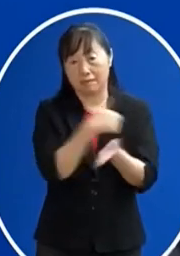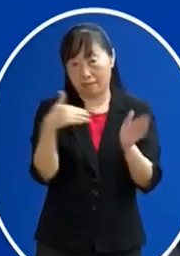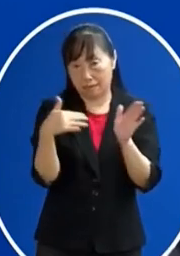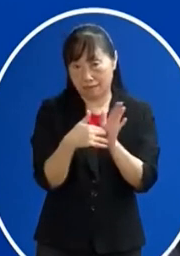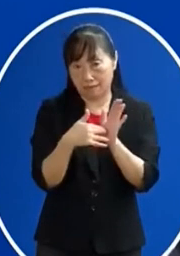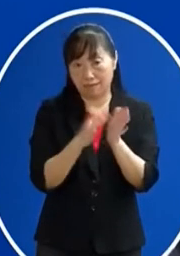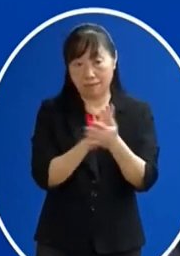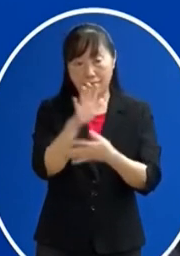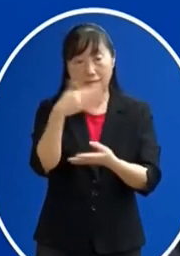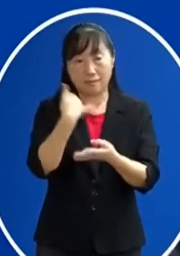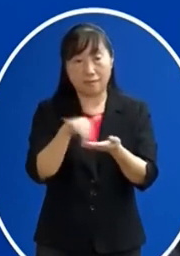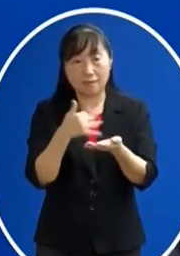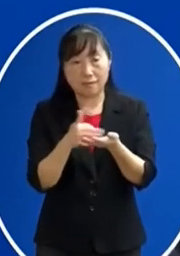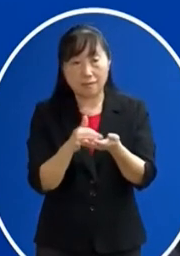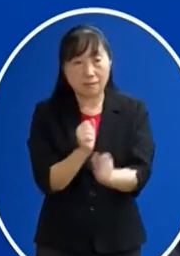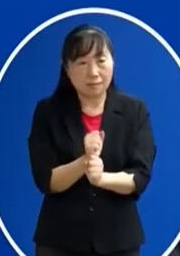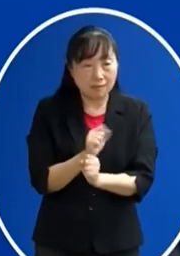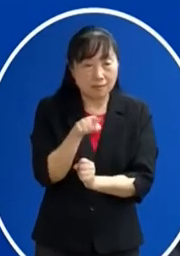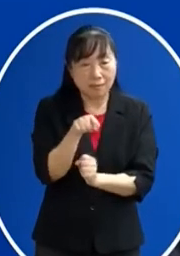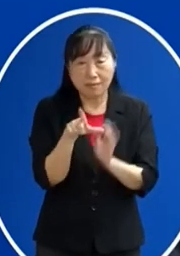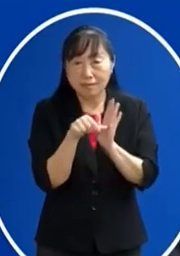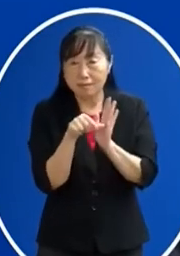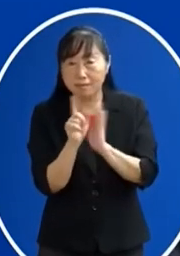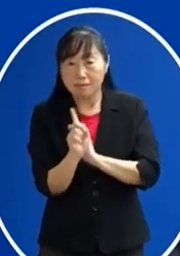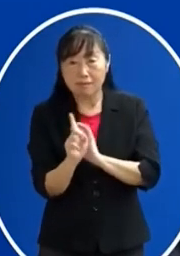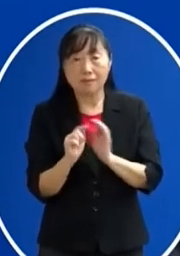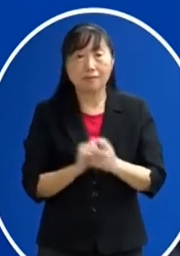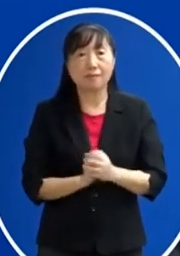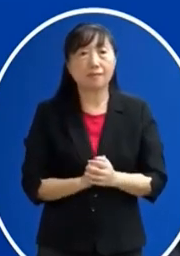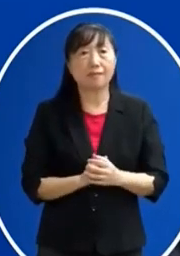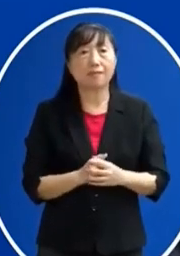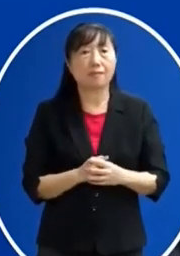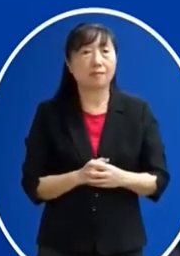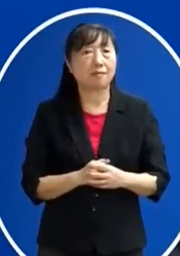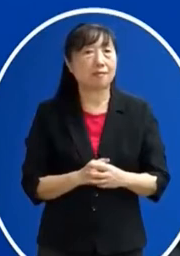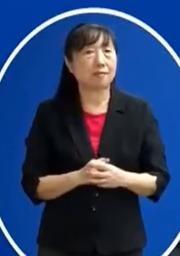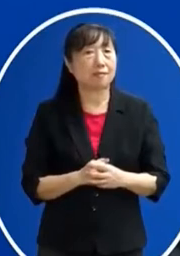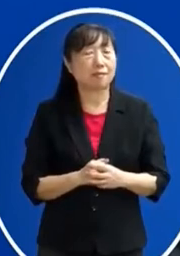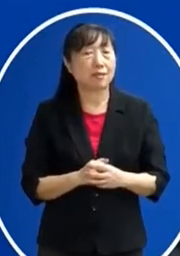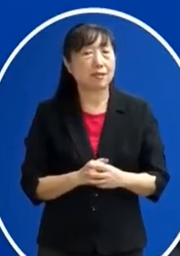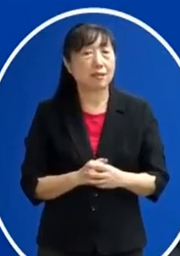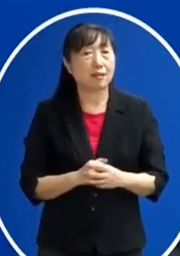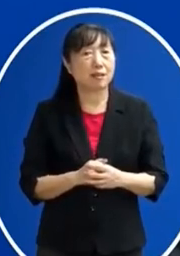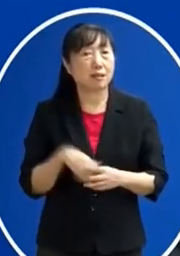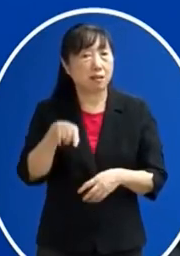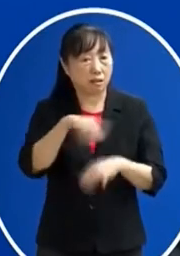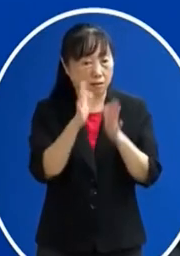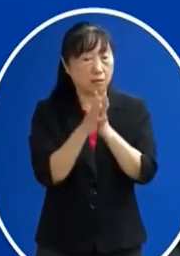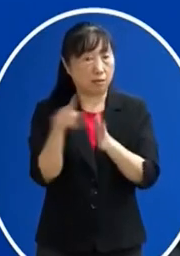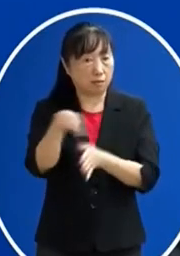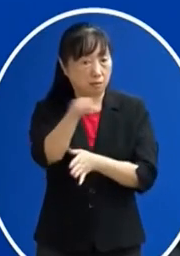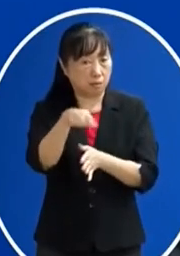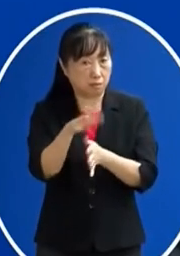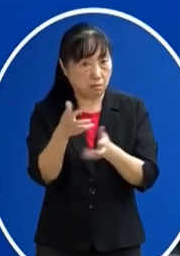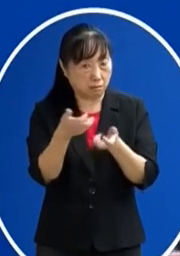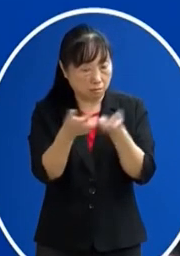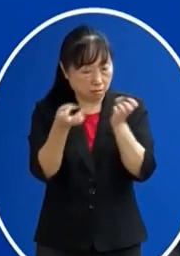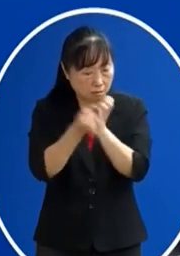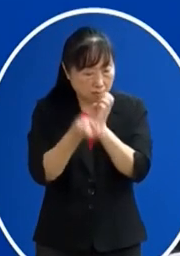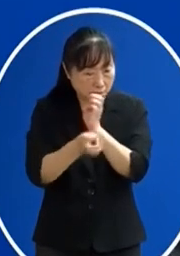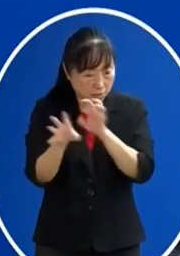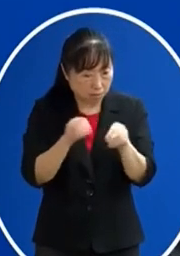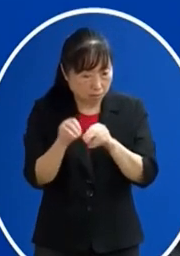后的这个累计的观察时间。那他们他们其实有做了非常详尽的一个分